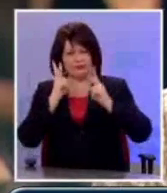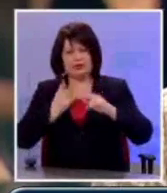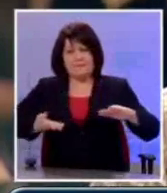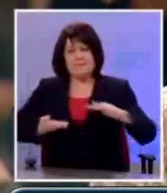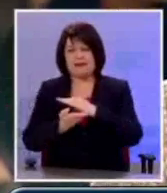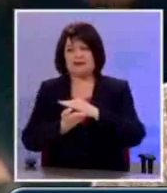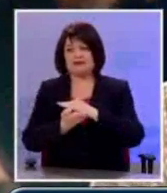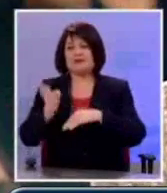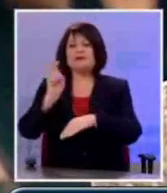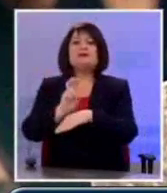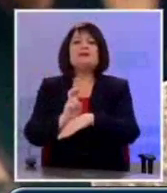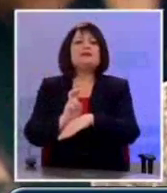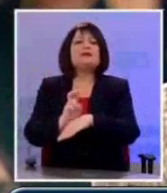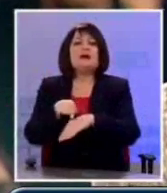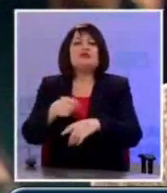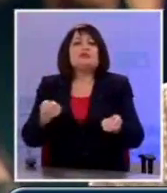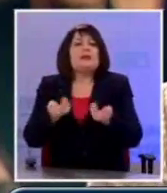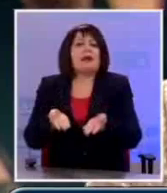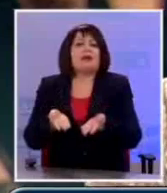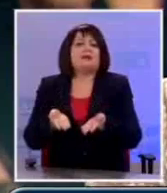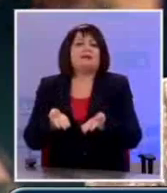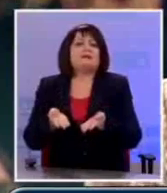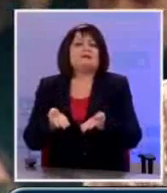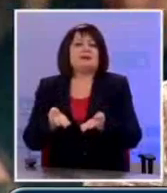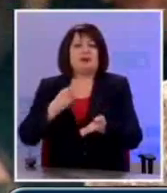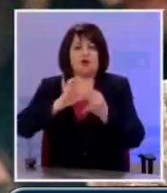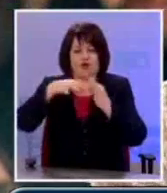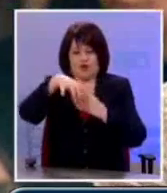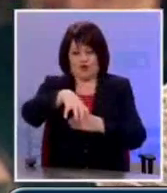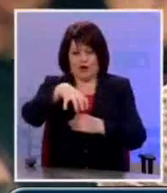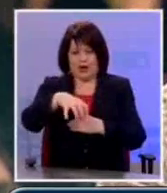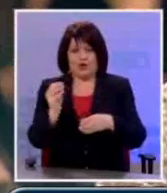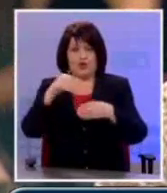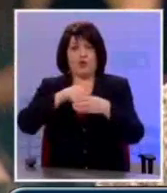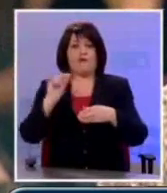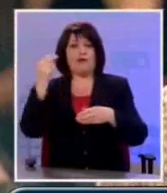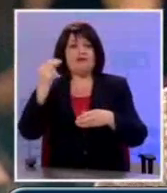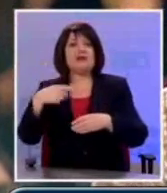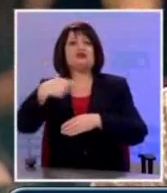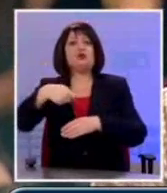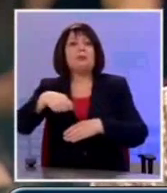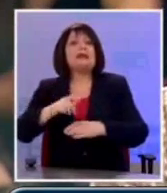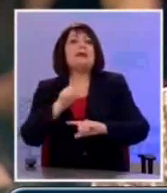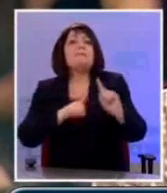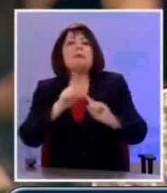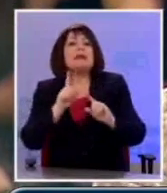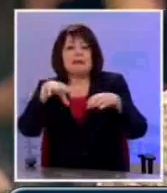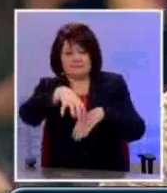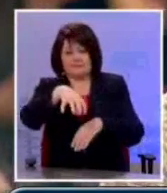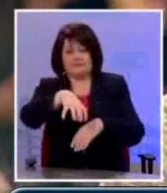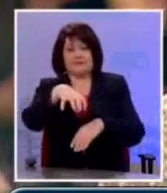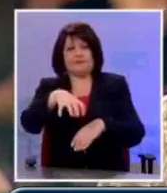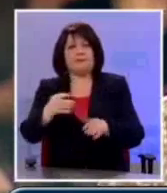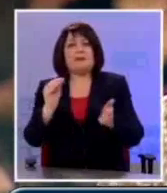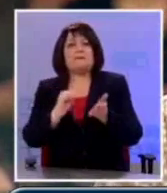θέματα. Πώς σκοπεύετε να τις χειριστείτε? Το όργανο θα απαρτίζεται από βουλευτές, θα είναι από νομικούς, θα ανοίξει ένας δεύτερος